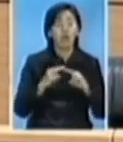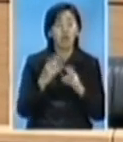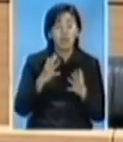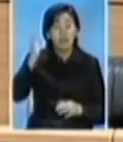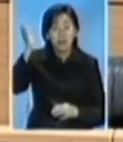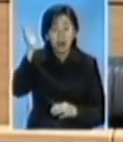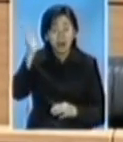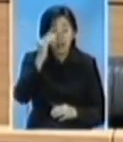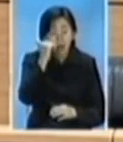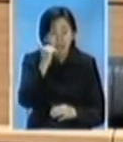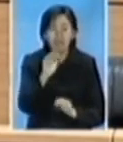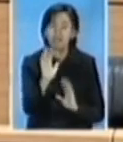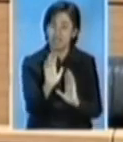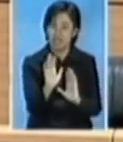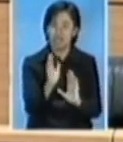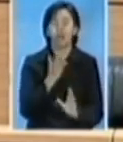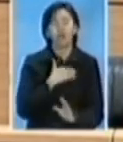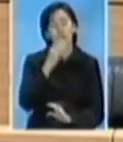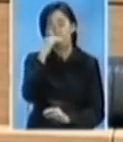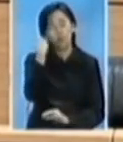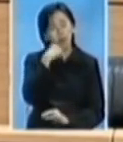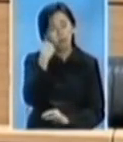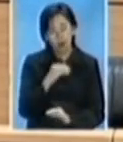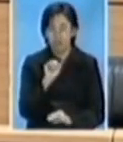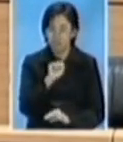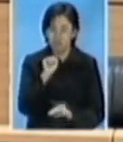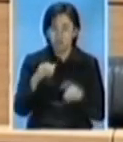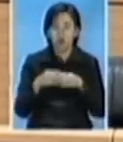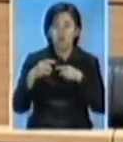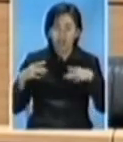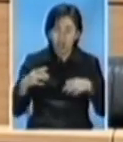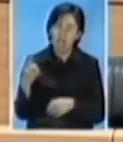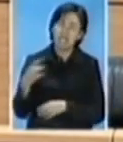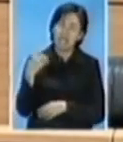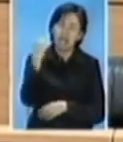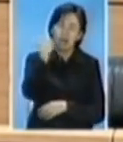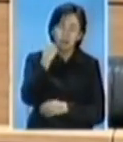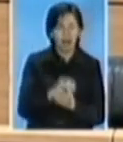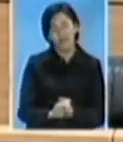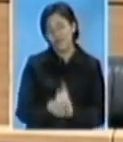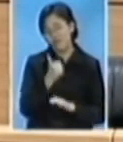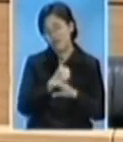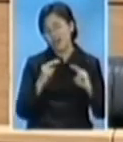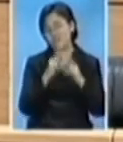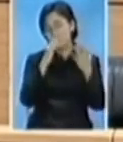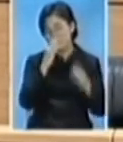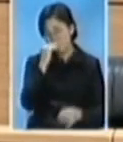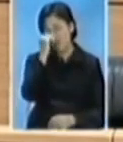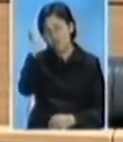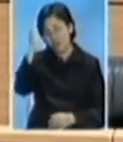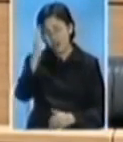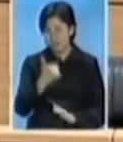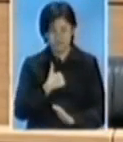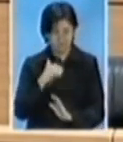ายอย่างนี้เหรอเปล่าครับผมพูดตลอดเวลาเพื่อนผู้แทนฝ่ายค้านชอบแขวะผมเรื่อยว่าเอ้ยสุนัยไม่ได้เป็นรัฐมนตรีอะไรพูดอย่างนี้ผมไม่